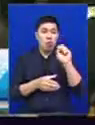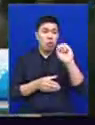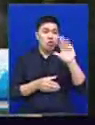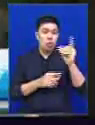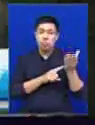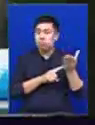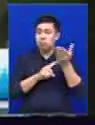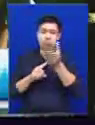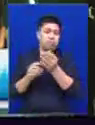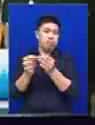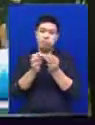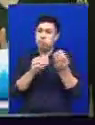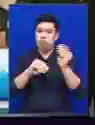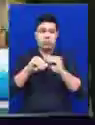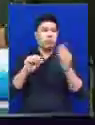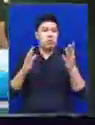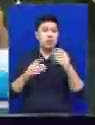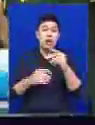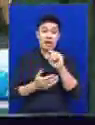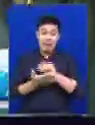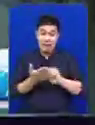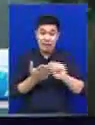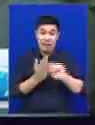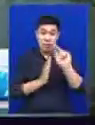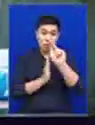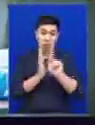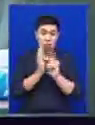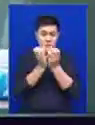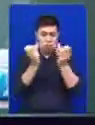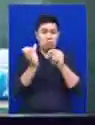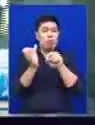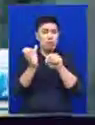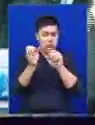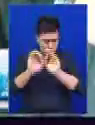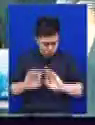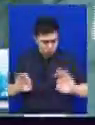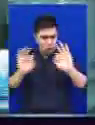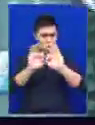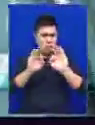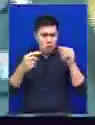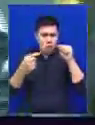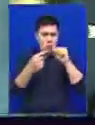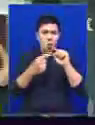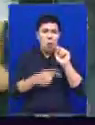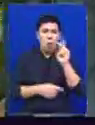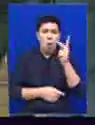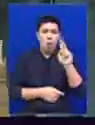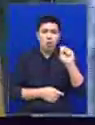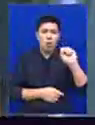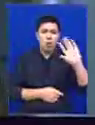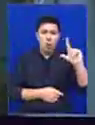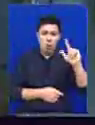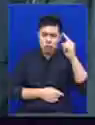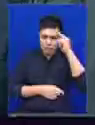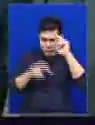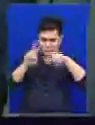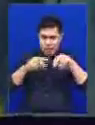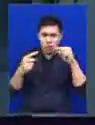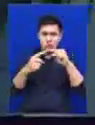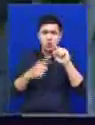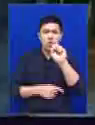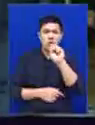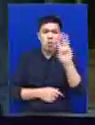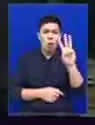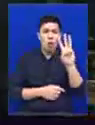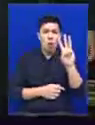มแล้วพร้อมกับย้ำนะคะว่าร่างรัฐธรรมนูญเป็นเรื่องสำคัญต่อบ้านเมืองที่คสช.ให้ความสำคัญกับสว.สรรหาเพราะว่าเป็นกล